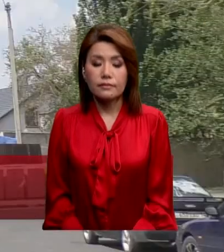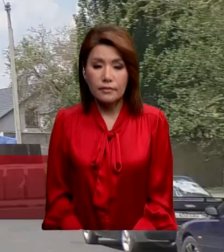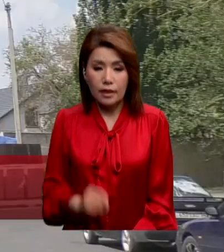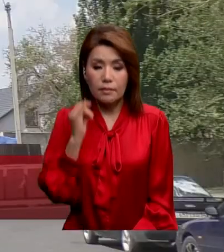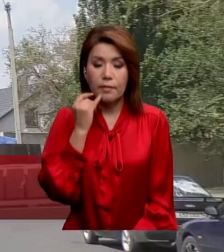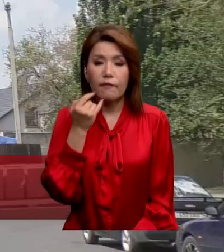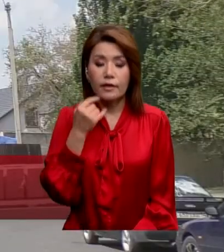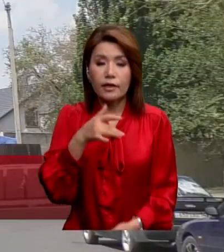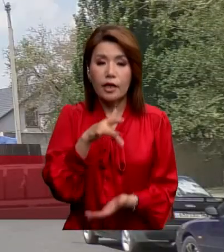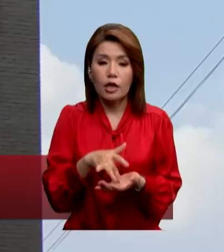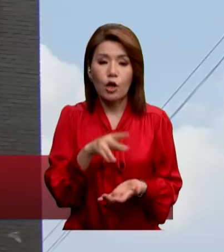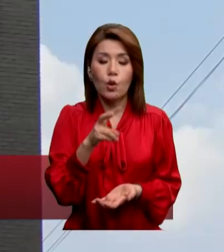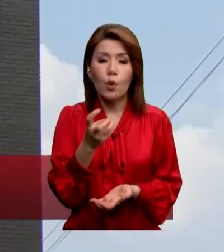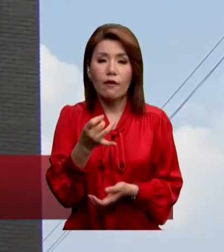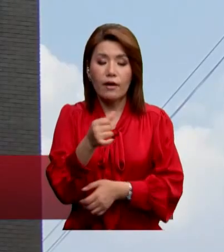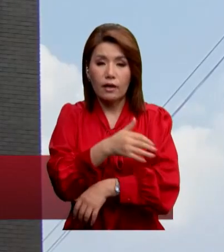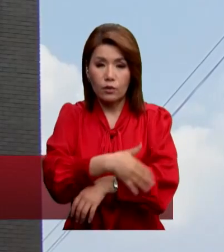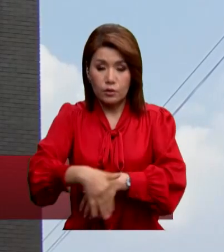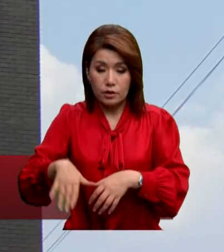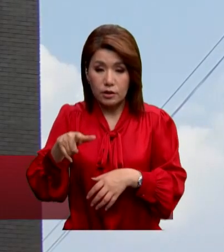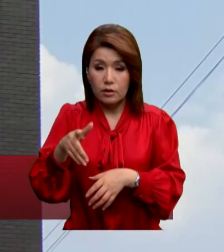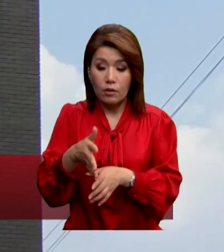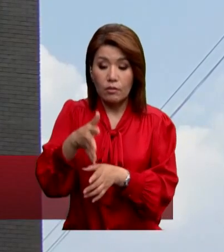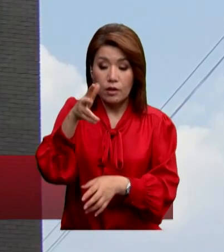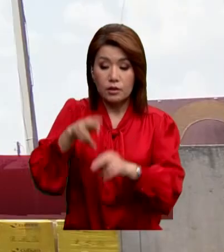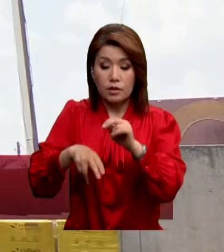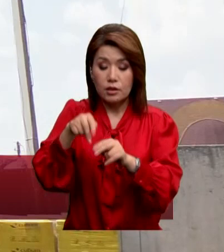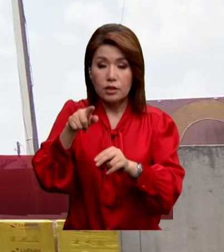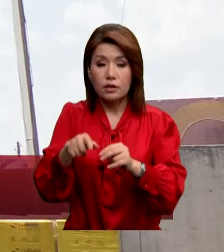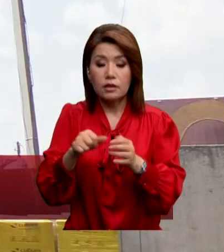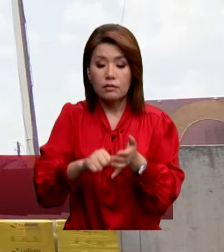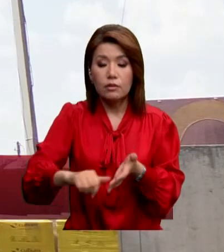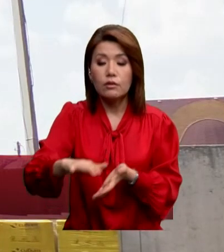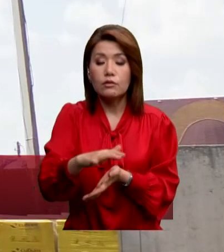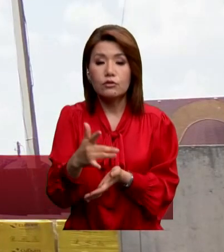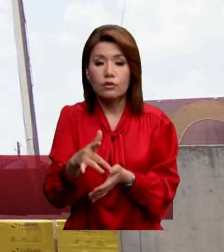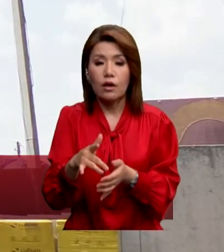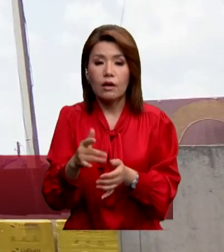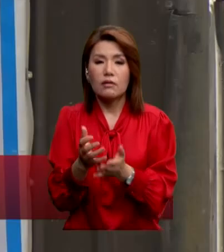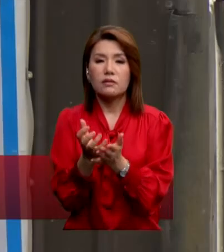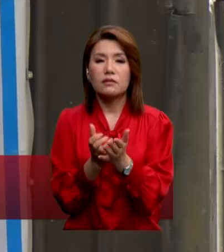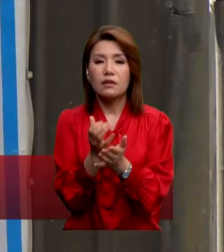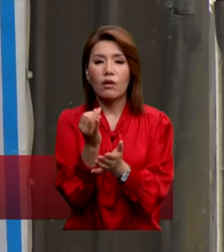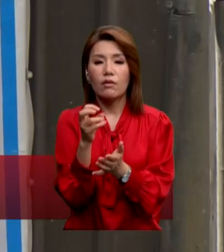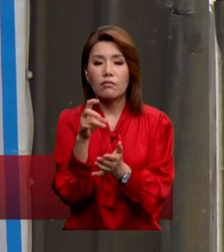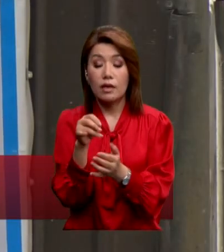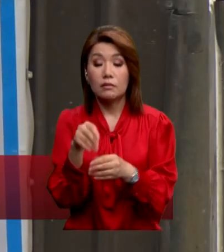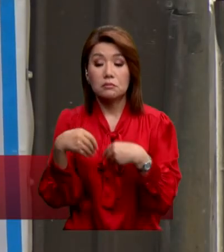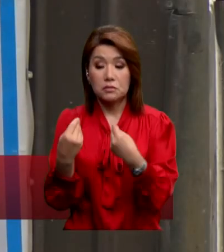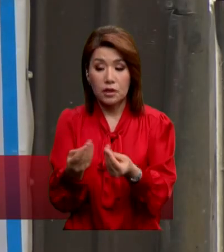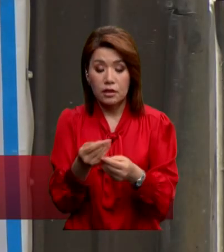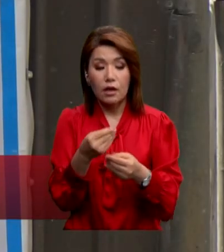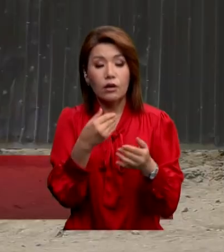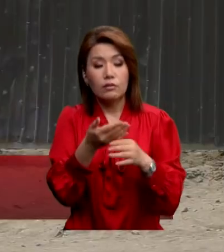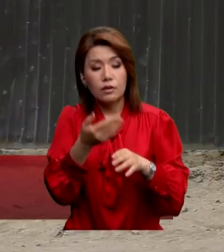Павлодар қаласындағы Луговая көшесінде бой көтеріп жатқан мына құрылыстың жертелімі әуелде қойма салу үшін берілген. Бұрынғы иесінен сатып